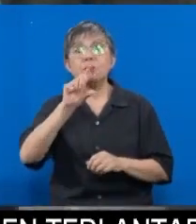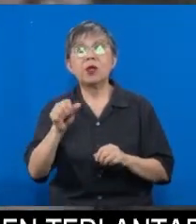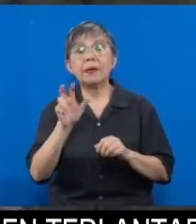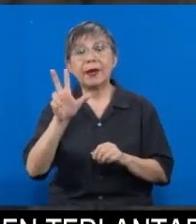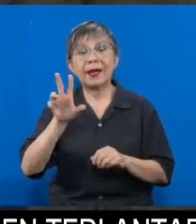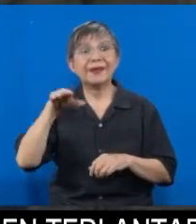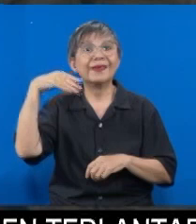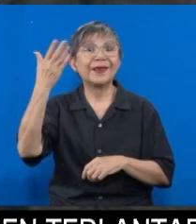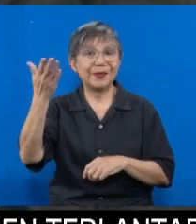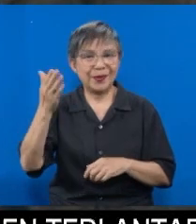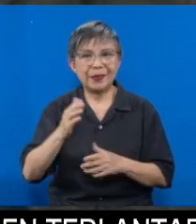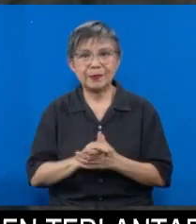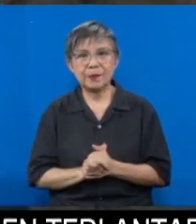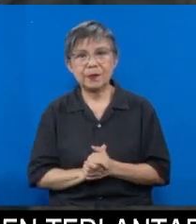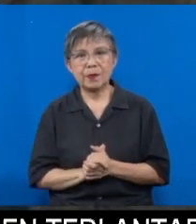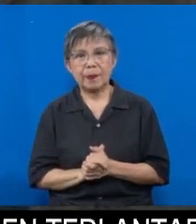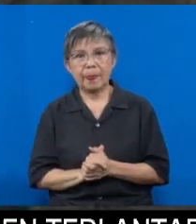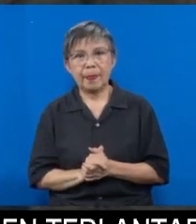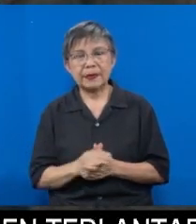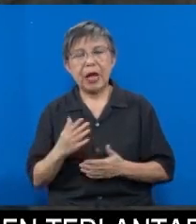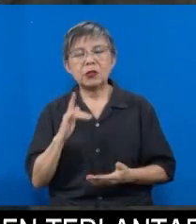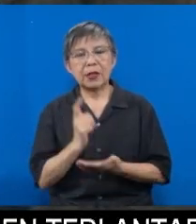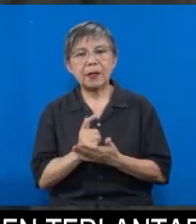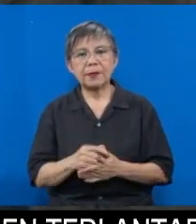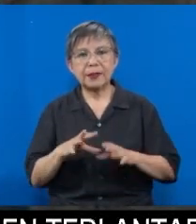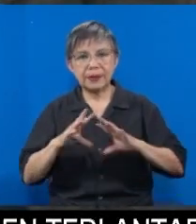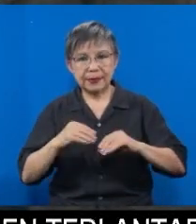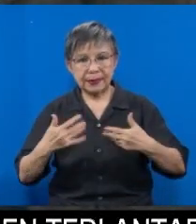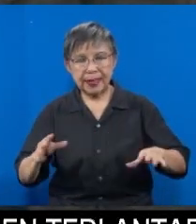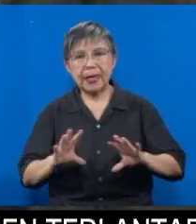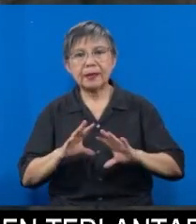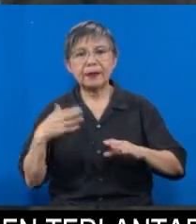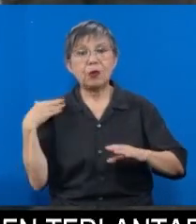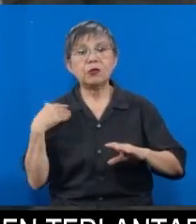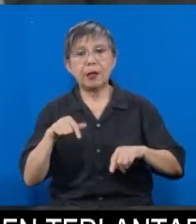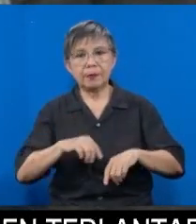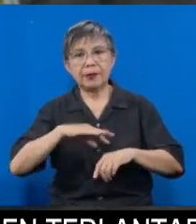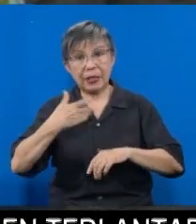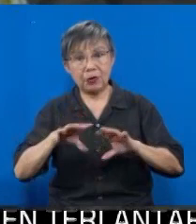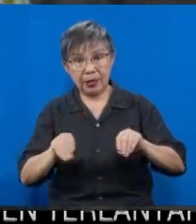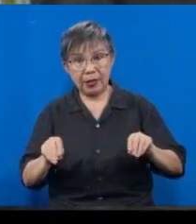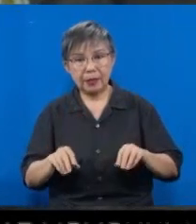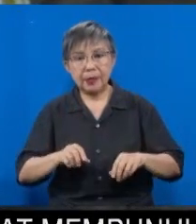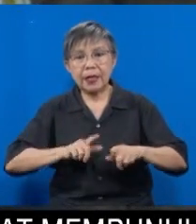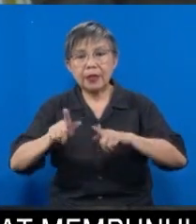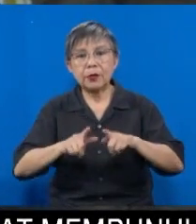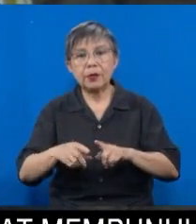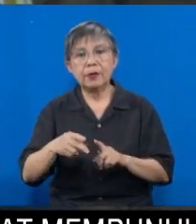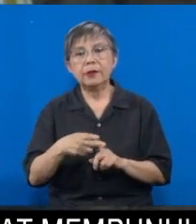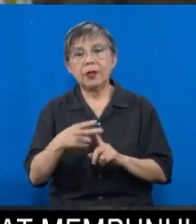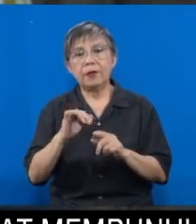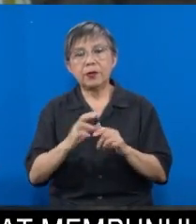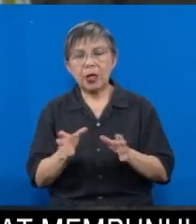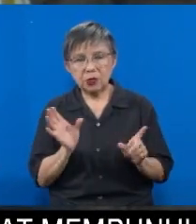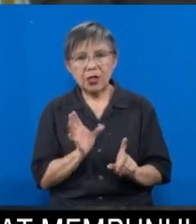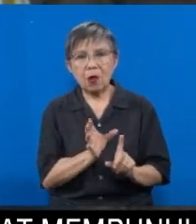harus selesaikan sisa pekerjaan saya sampai Maret ini. Ya. Ada Piala AFF nanti Mitsubishi, saya harus kawal